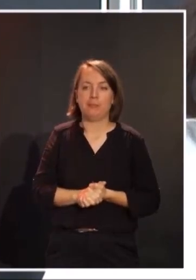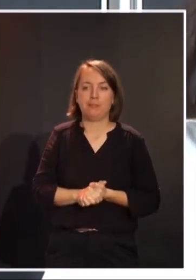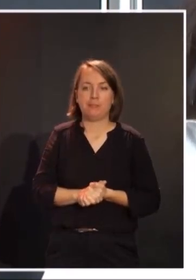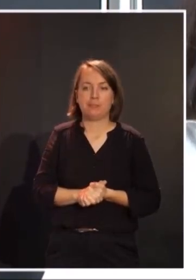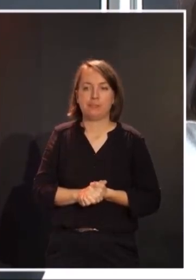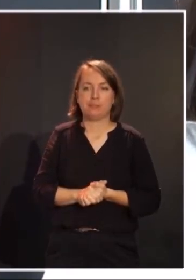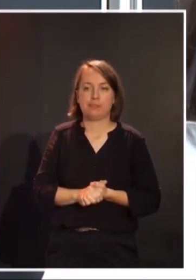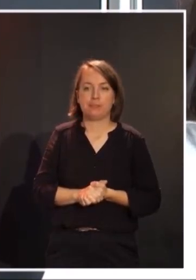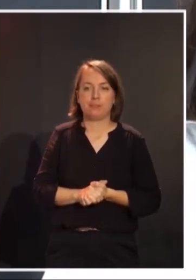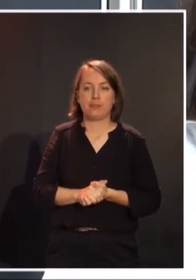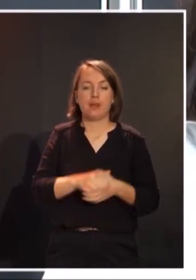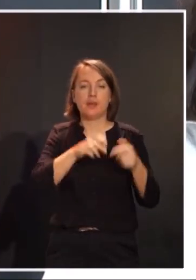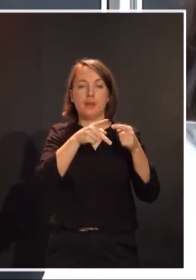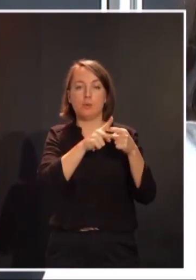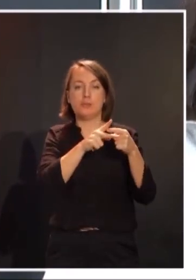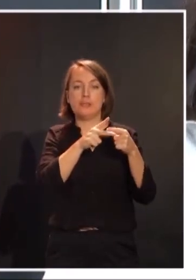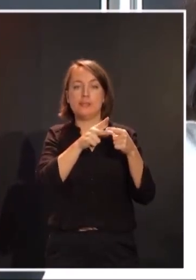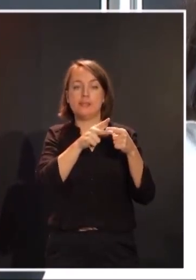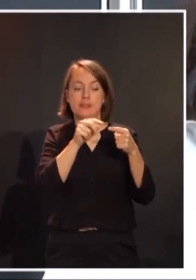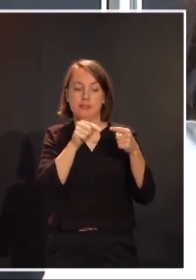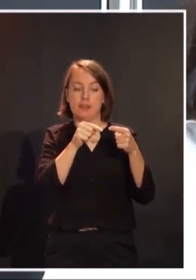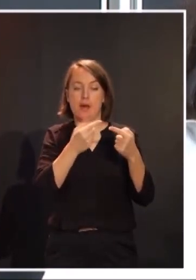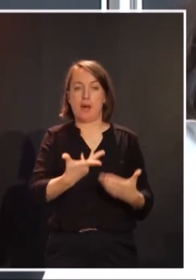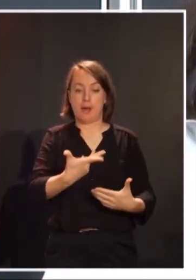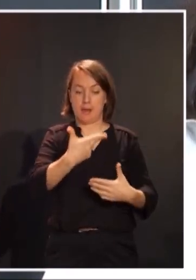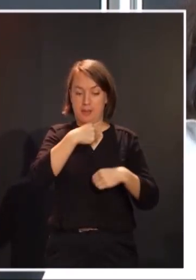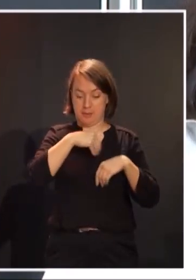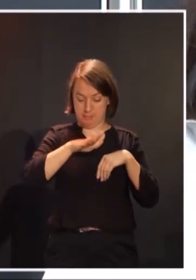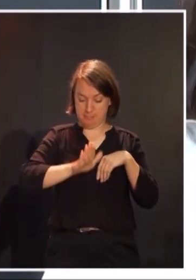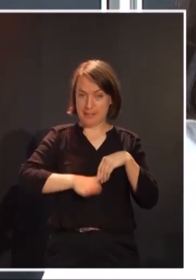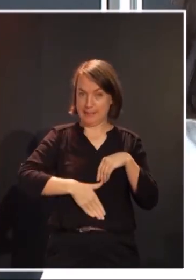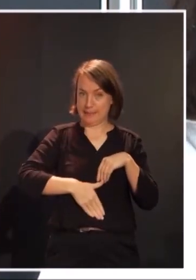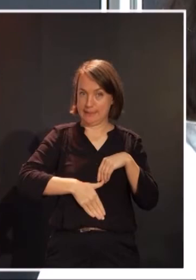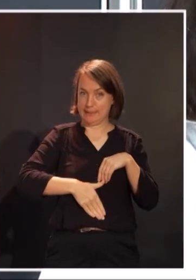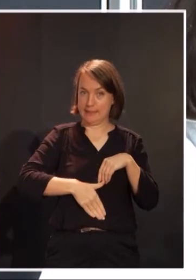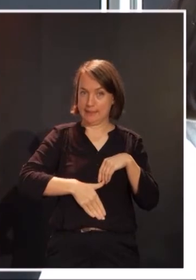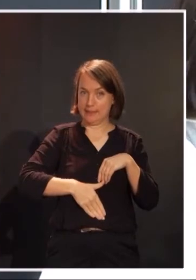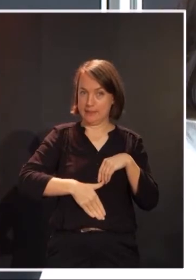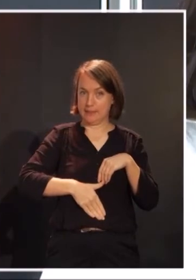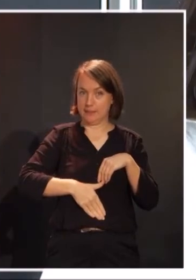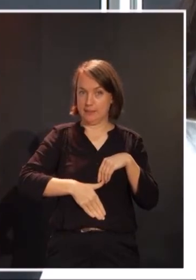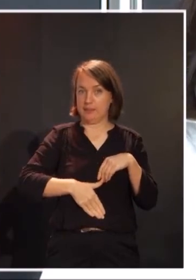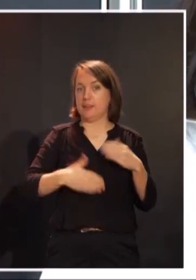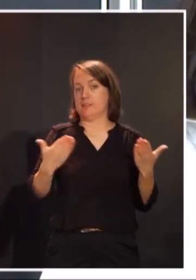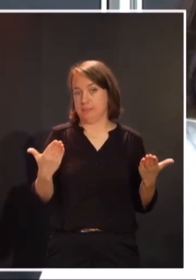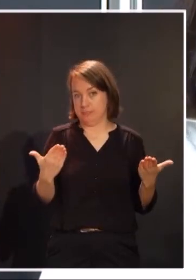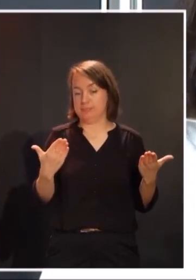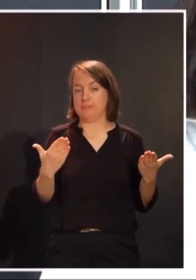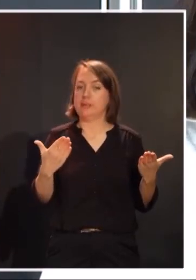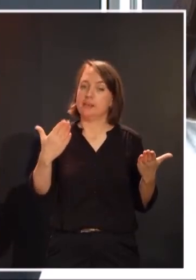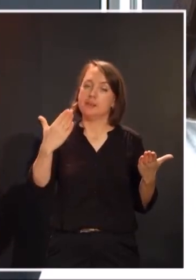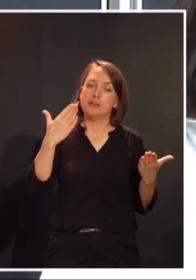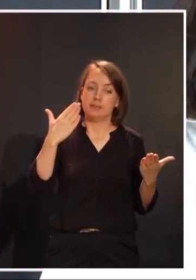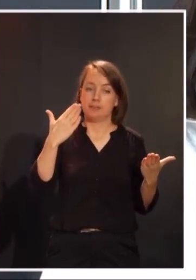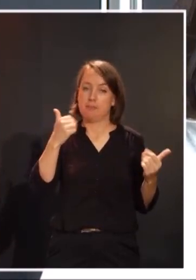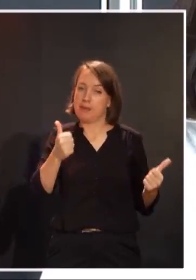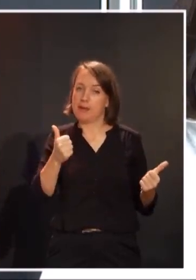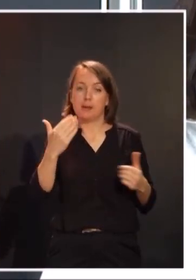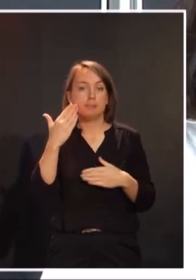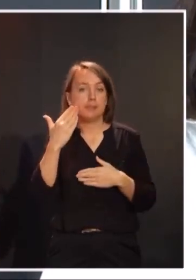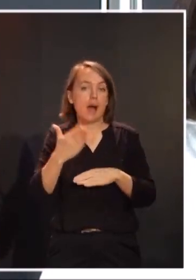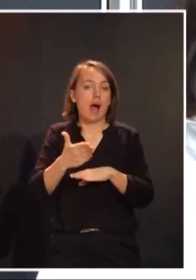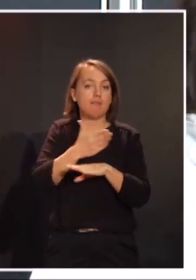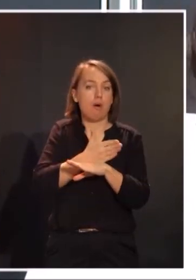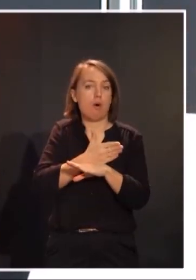la maîtrise de ces outils sera peut-être d'autant plus pertinent et efficace si les outils ont